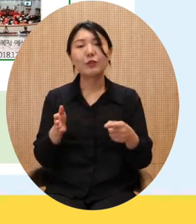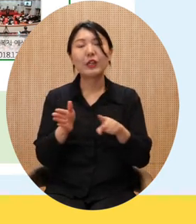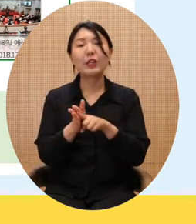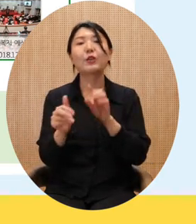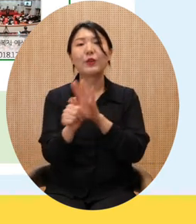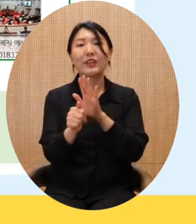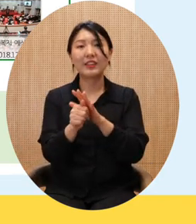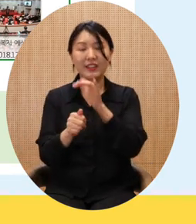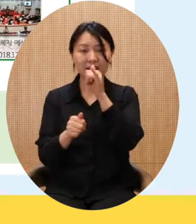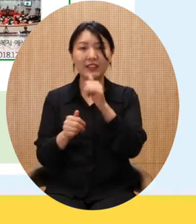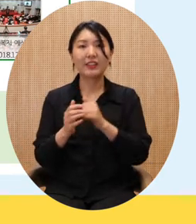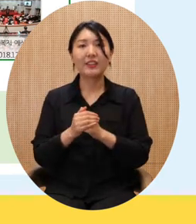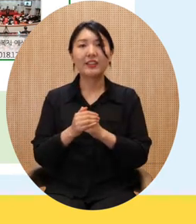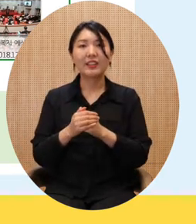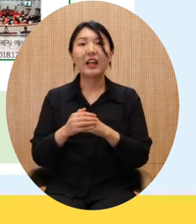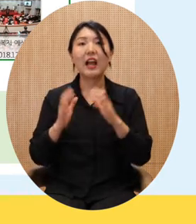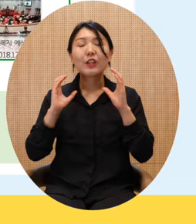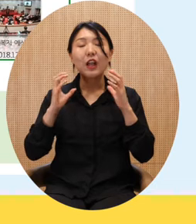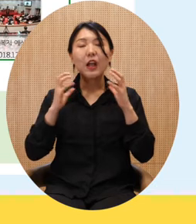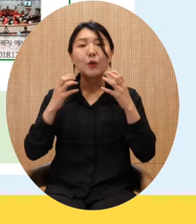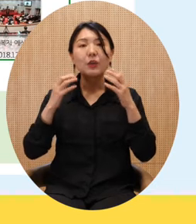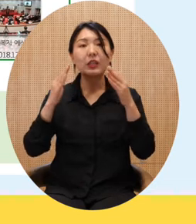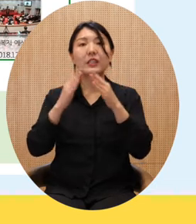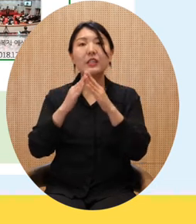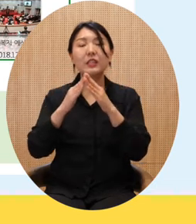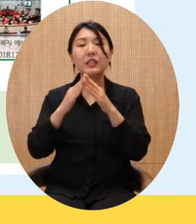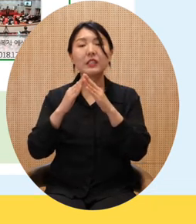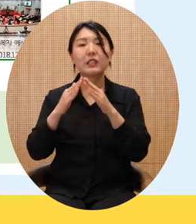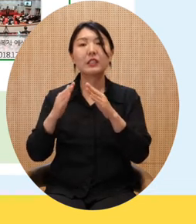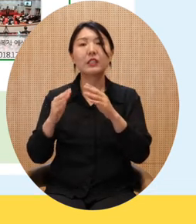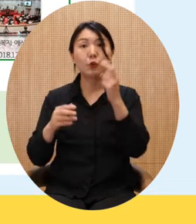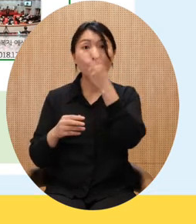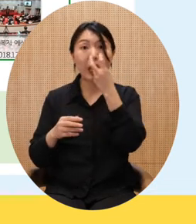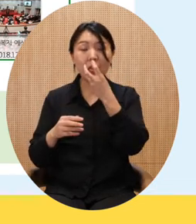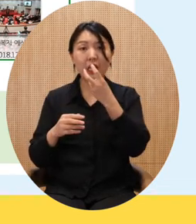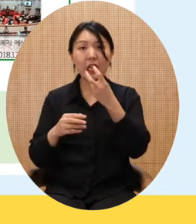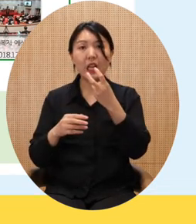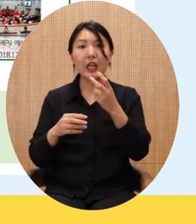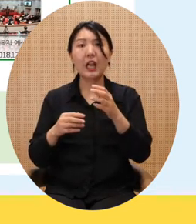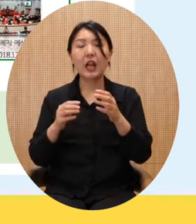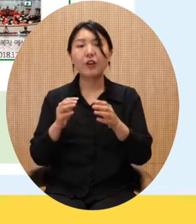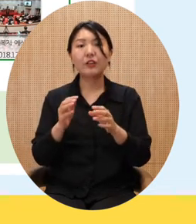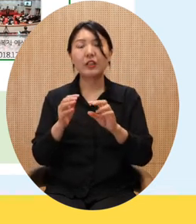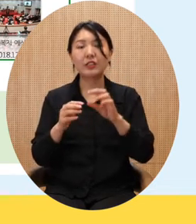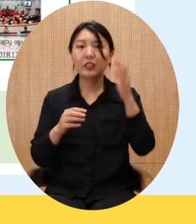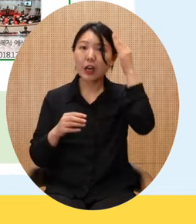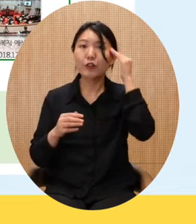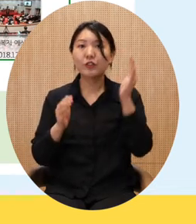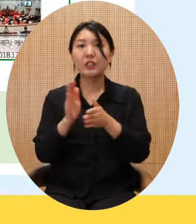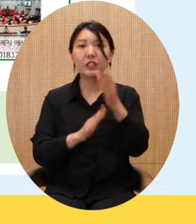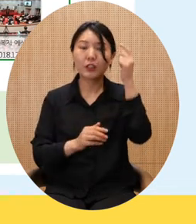주거 실태조사는 전문기관인 한국도시연구소가 주도로 이루어졌는데요. 그